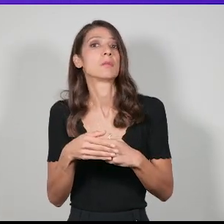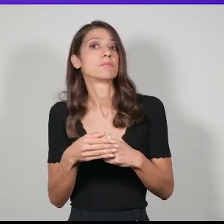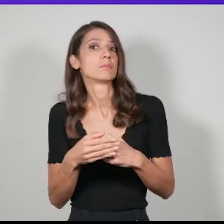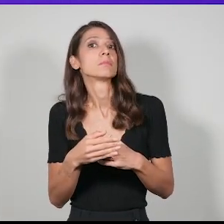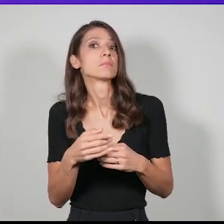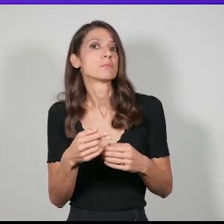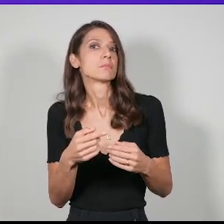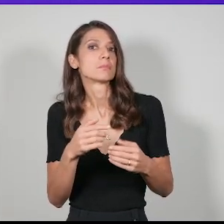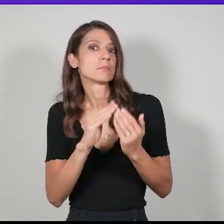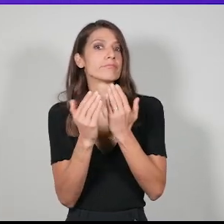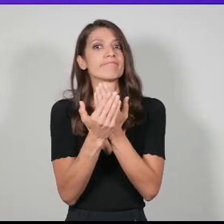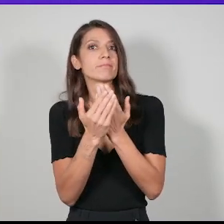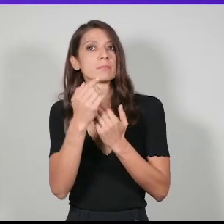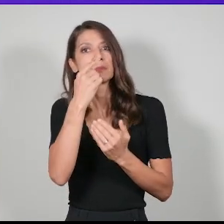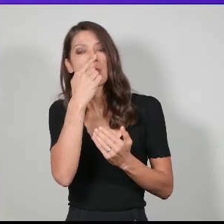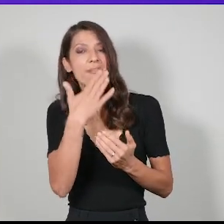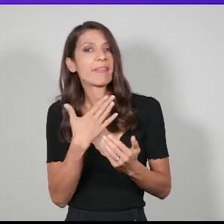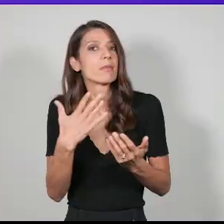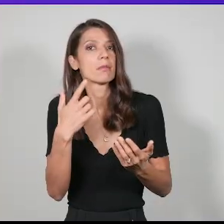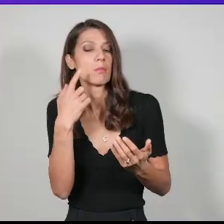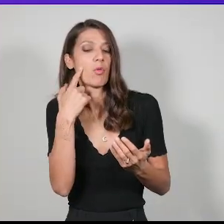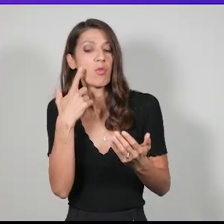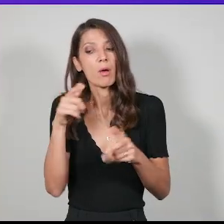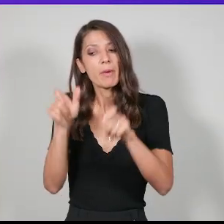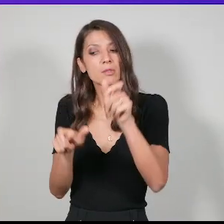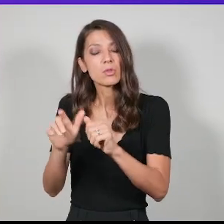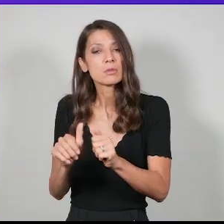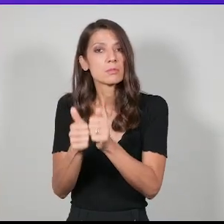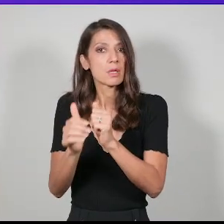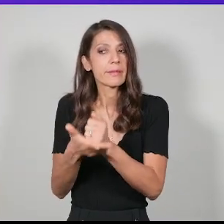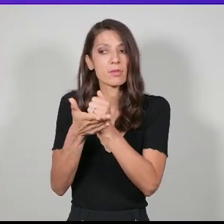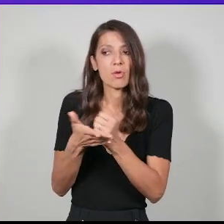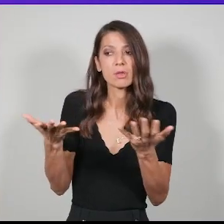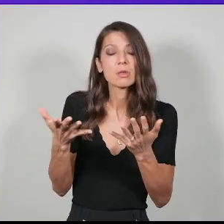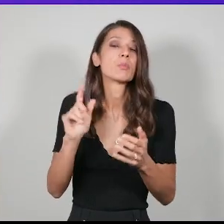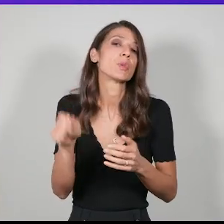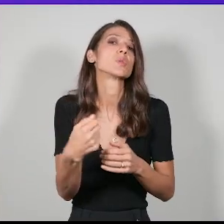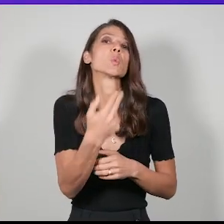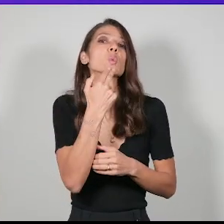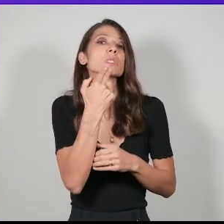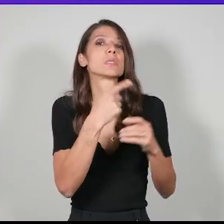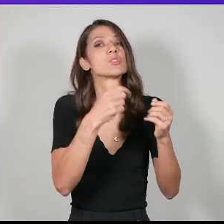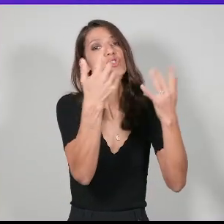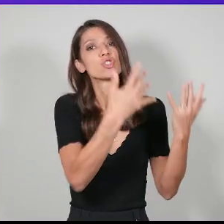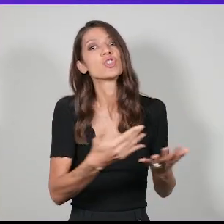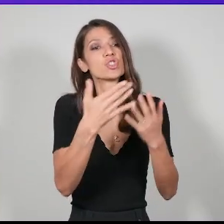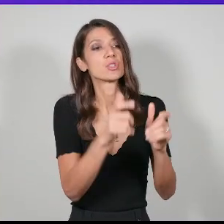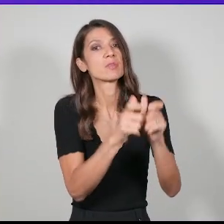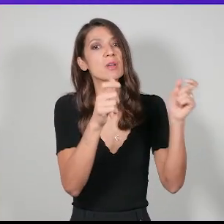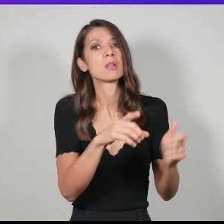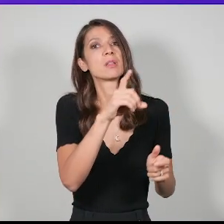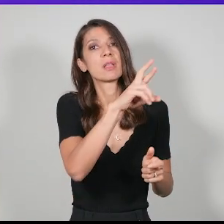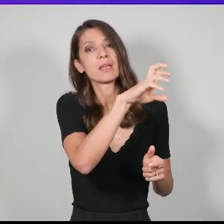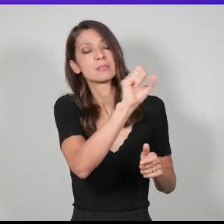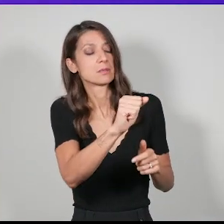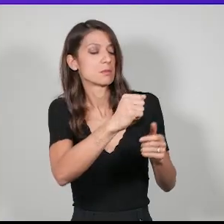en essayant de regarder un peu quelle était cette population d'aidants, en s'appuyant sur les chiffres de l'adresse qui sont sortis, et on retrouve les chiffres qu'on